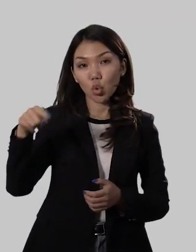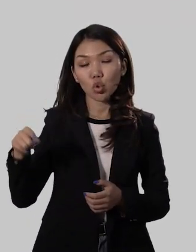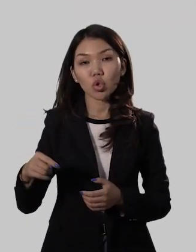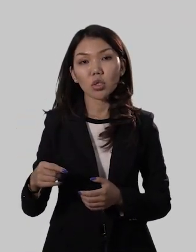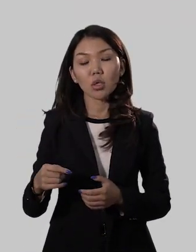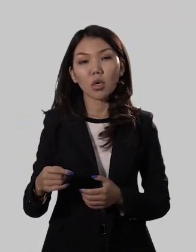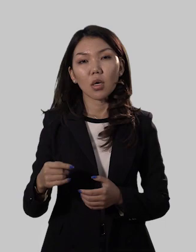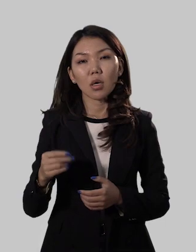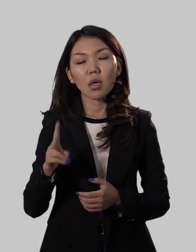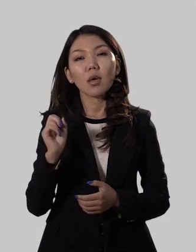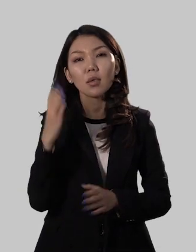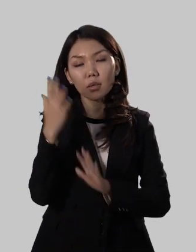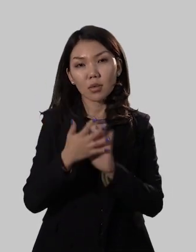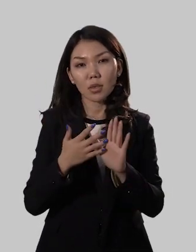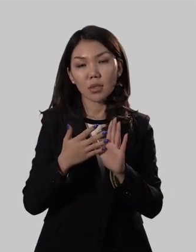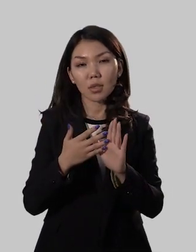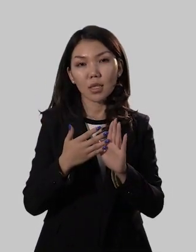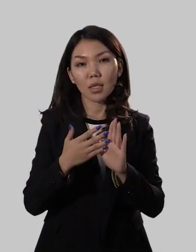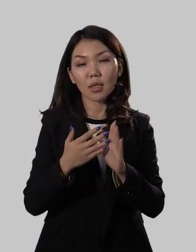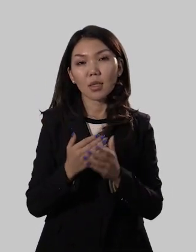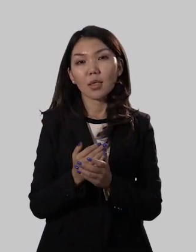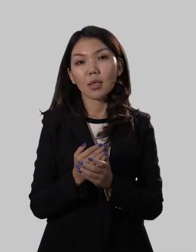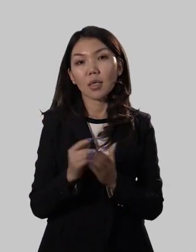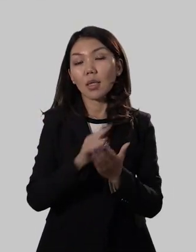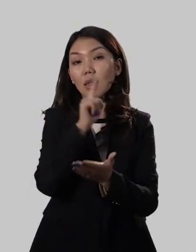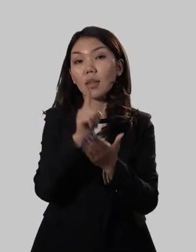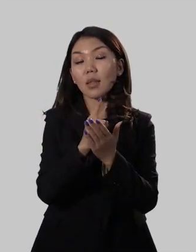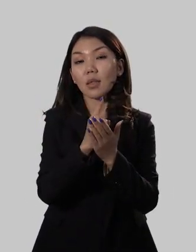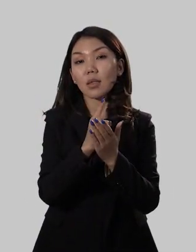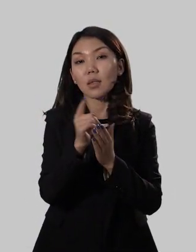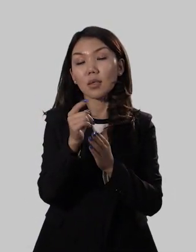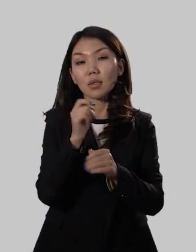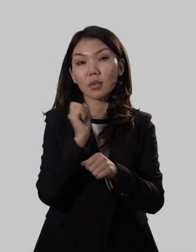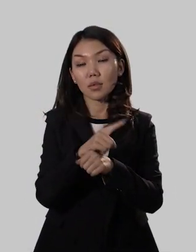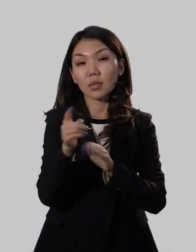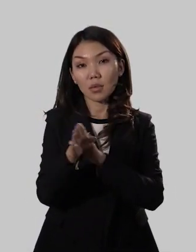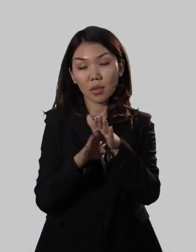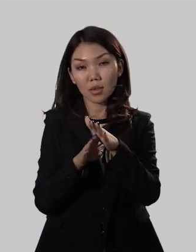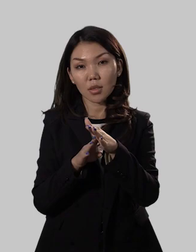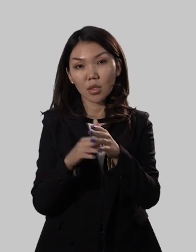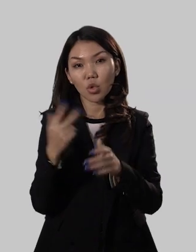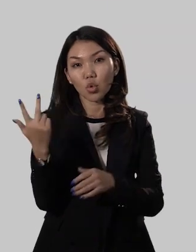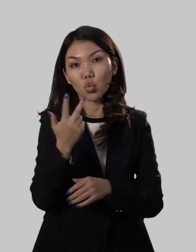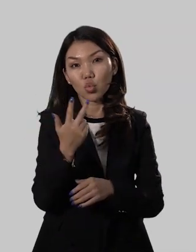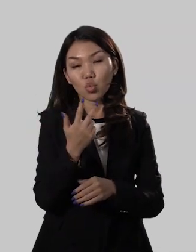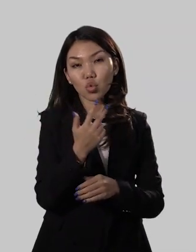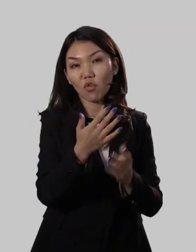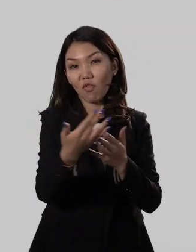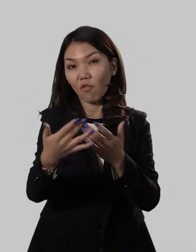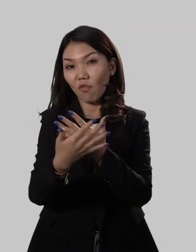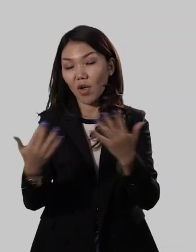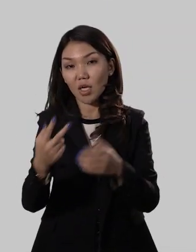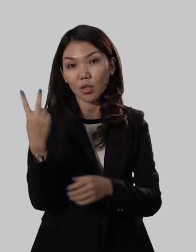Аныктоочторду кандай түшүнгөнүңөрдү тесттик тапшырманы аткаруу менен текшергиле. 3 варианттын